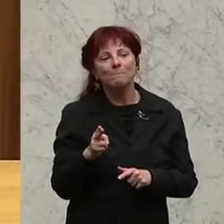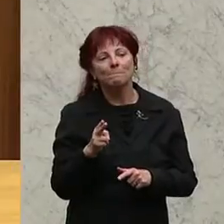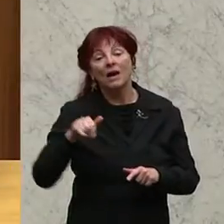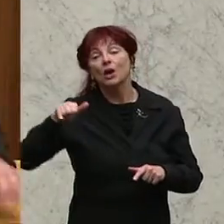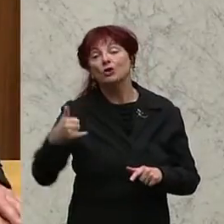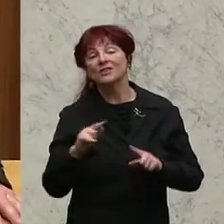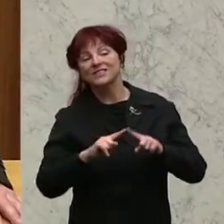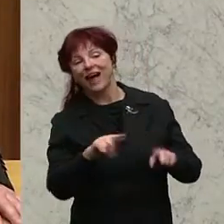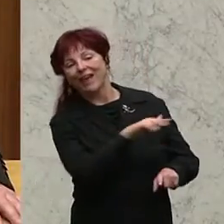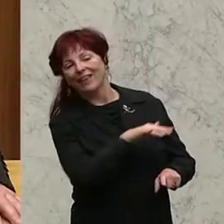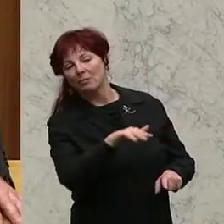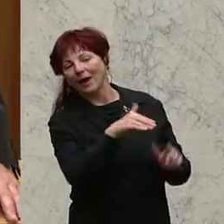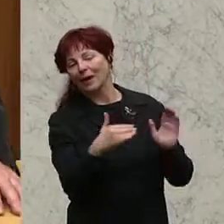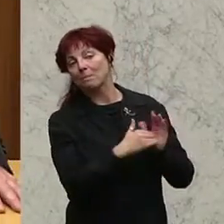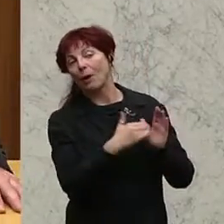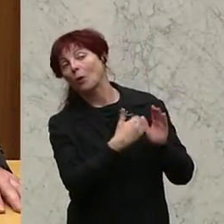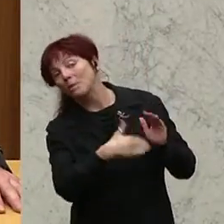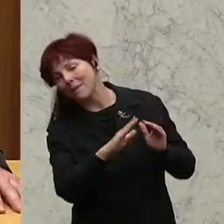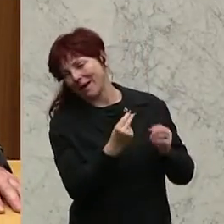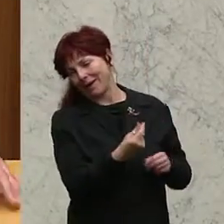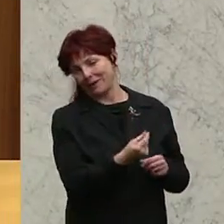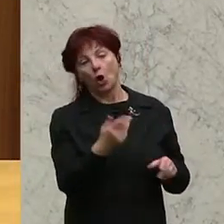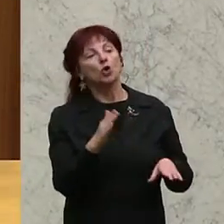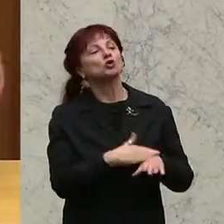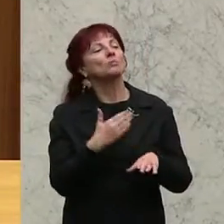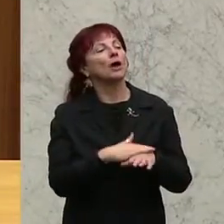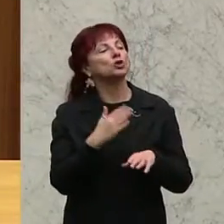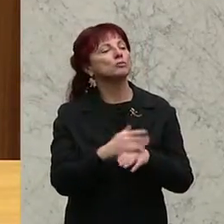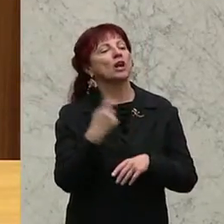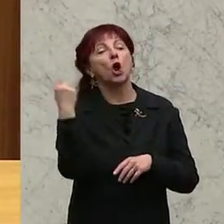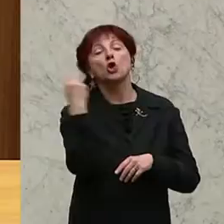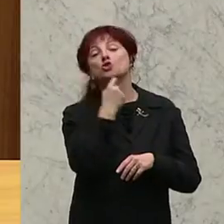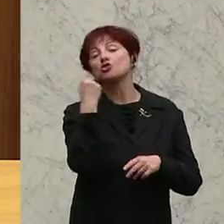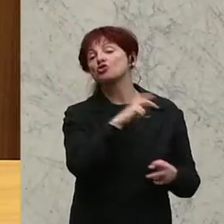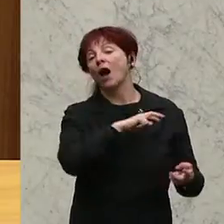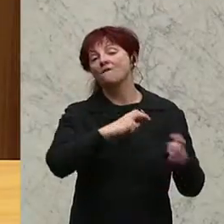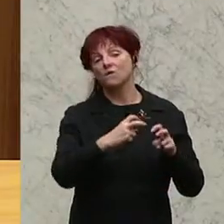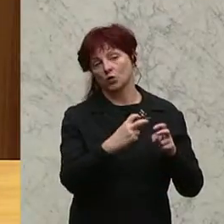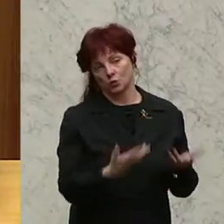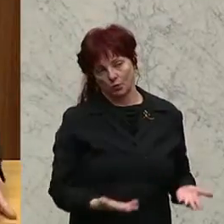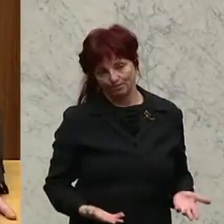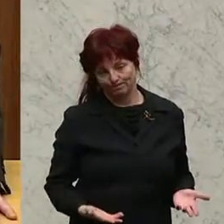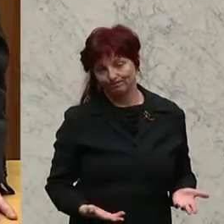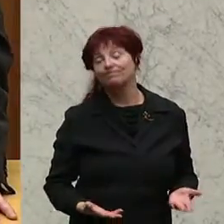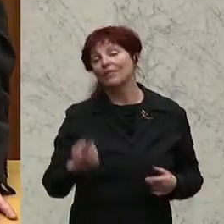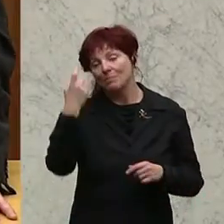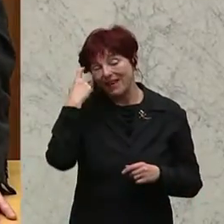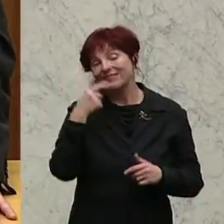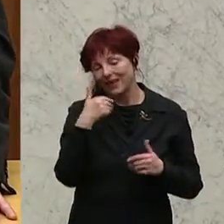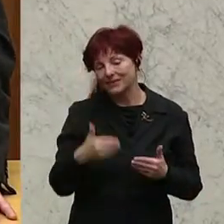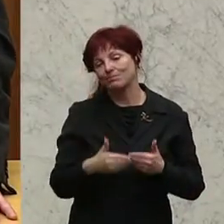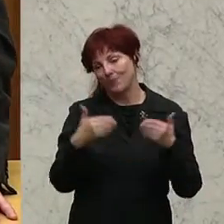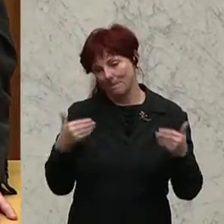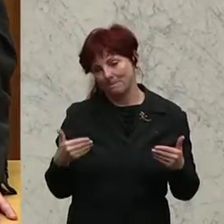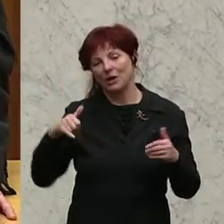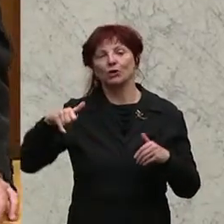anderen Bereichen braucht, wie beispielsweise im Strafvollzug. Und das ist ein eklatanter Missstand beim Justizbudget, der eine